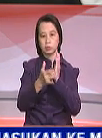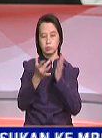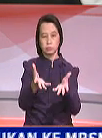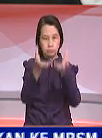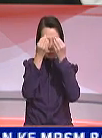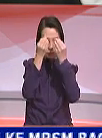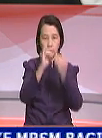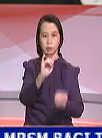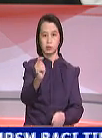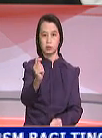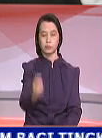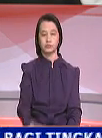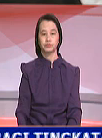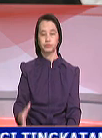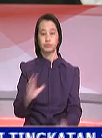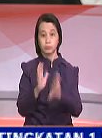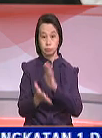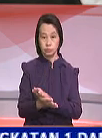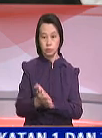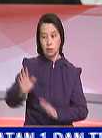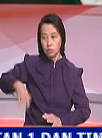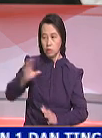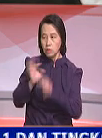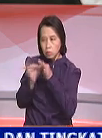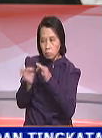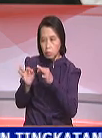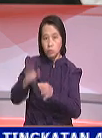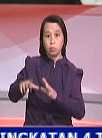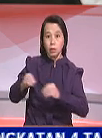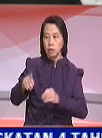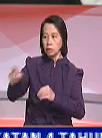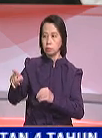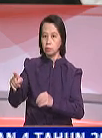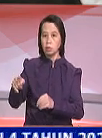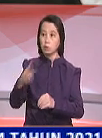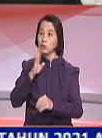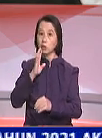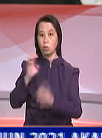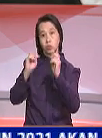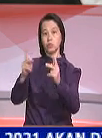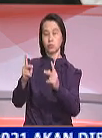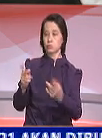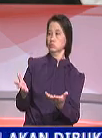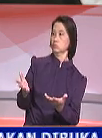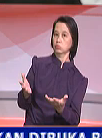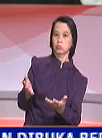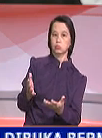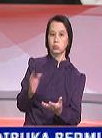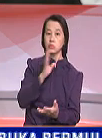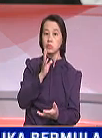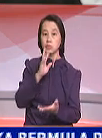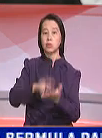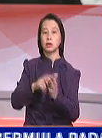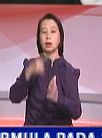maklumat. Lantas dengan belum selesai kita cakap, tidak sambut dan. Kalau dalam bahasa lain itu apa